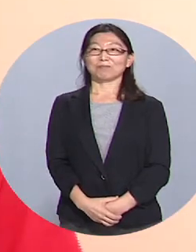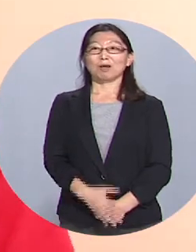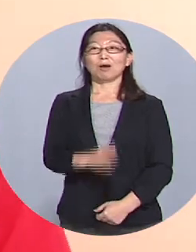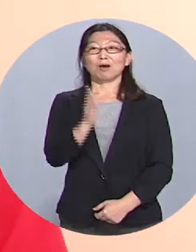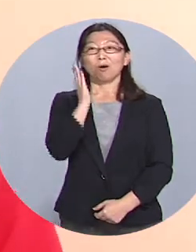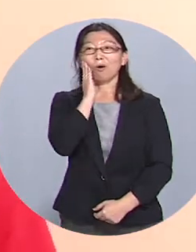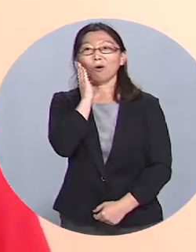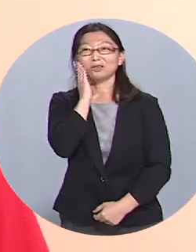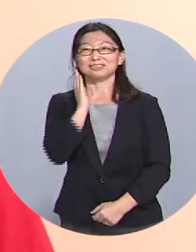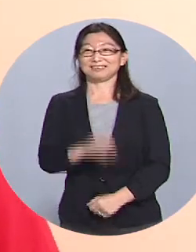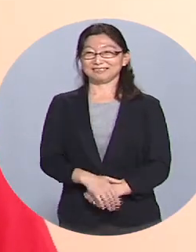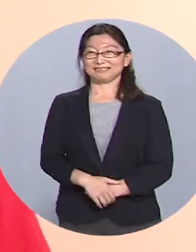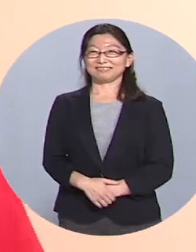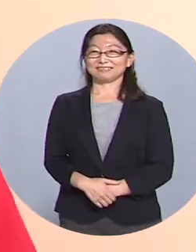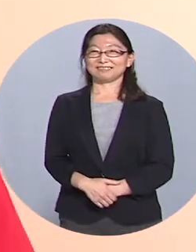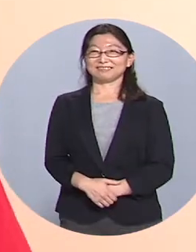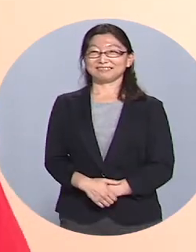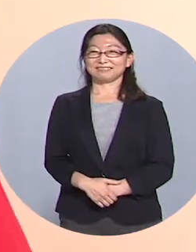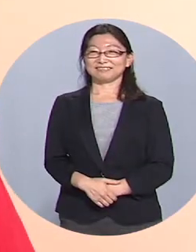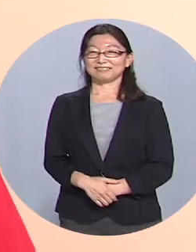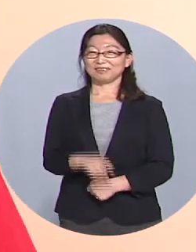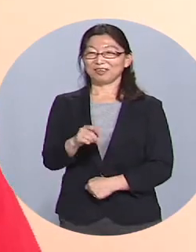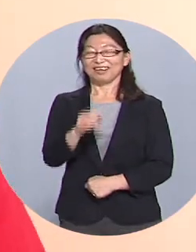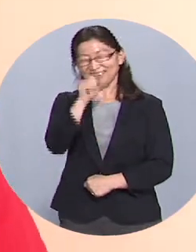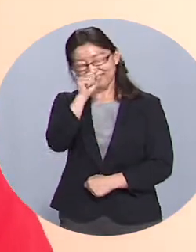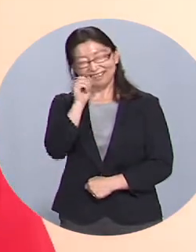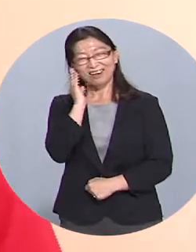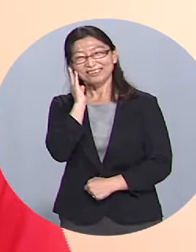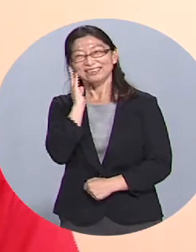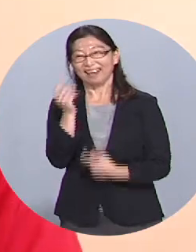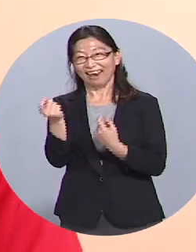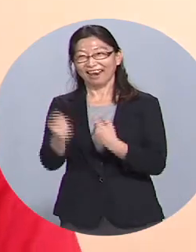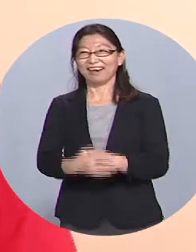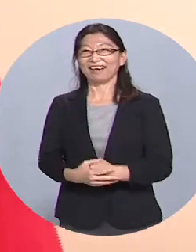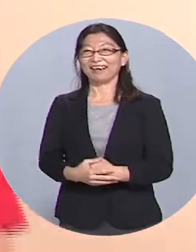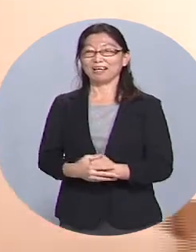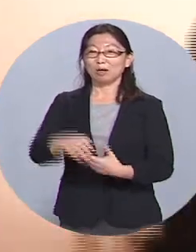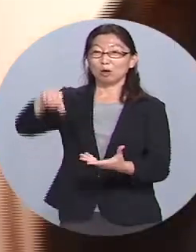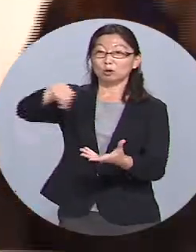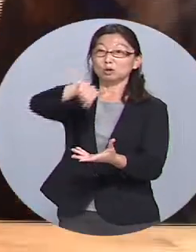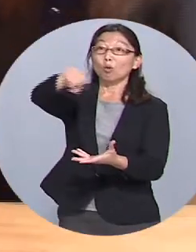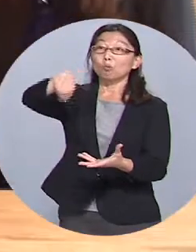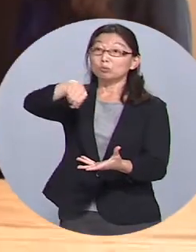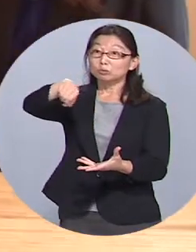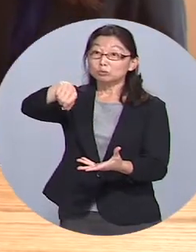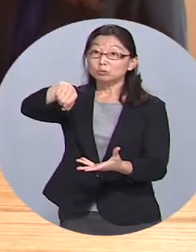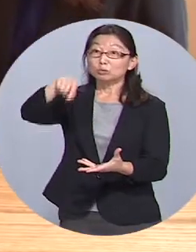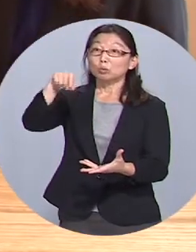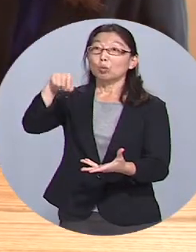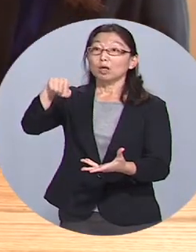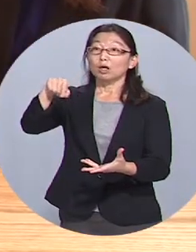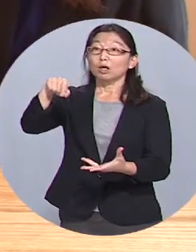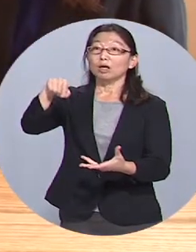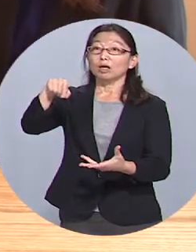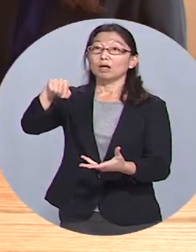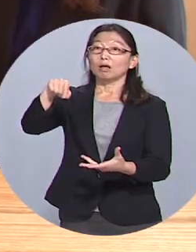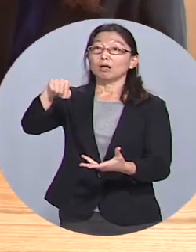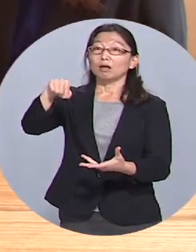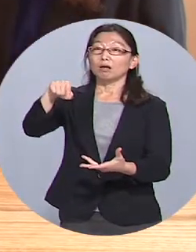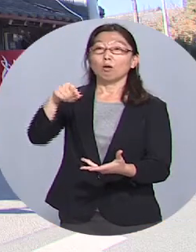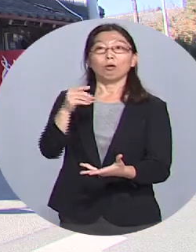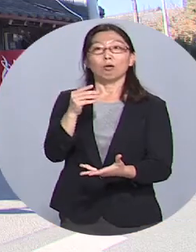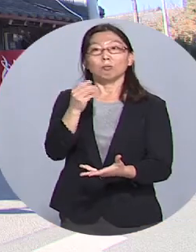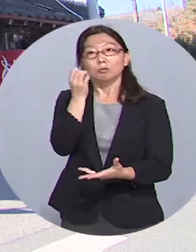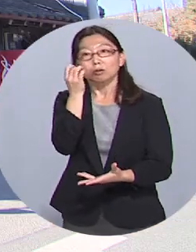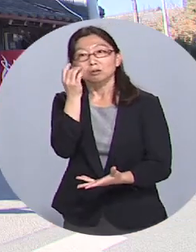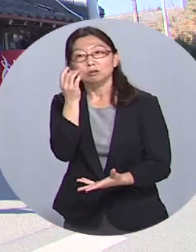おいしい。これはおいしいですね。かかってるソース、シロップ、これが本当食べたことないような味ですけ